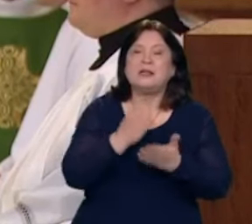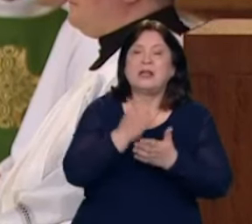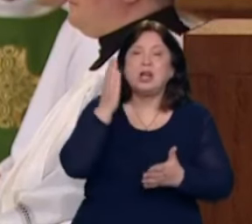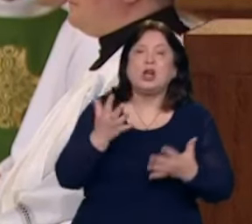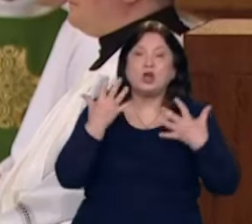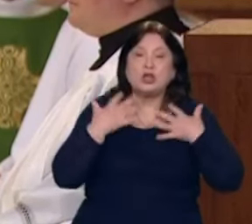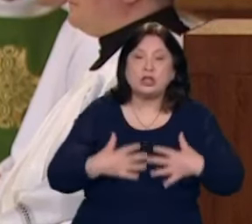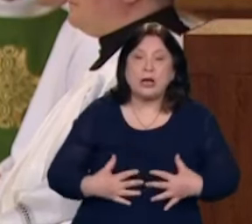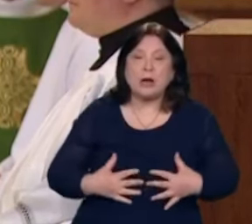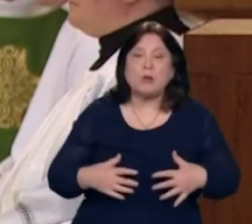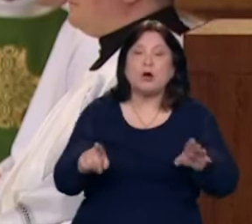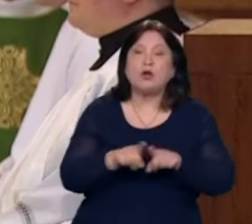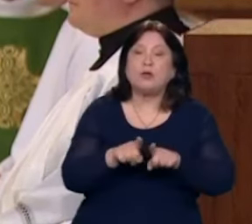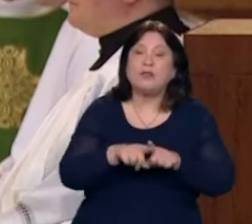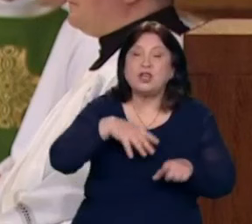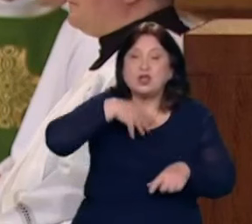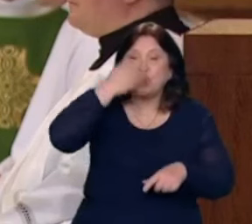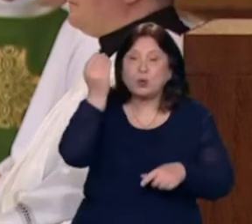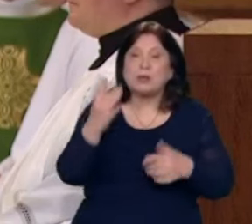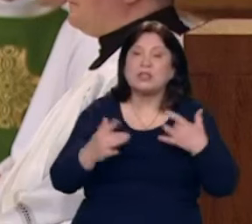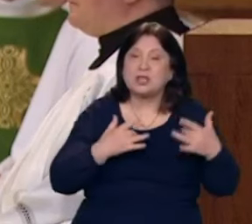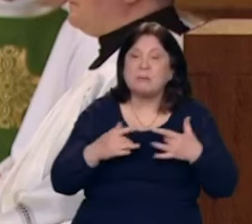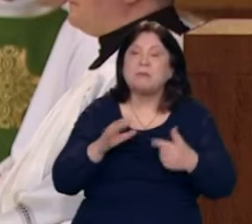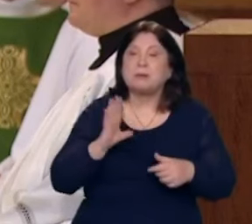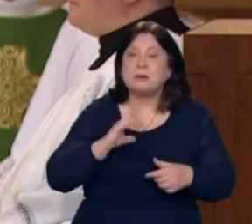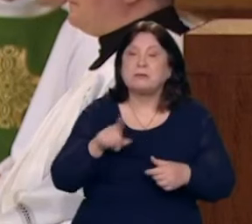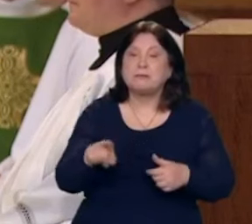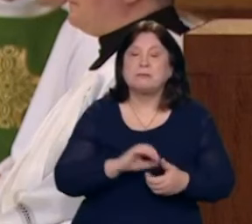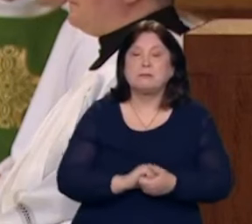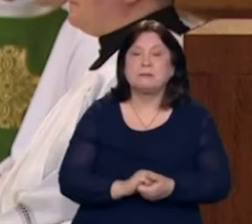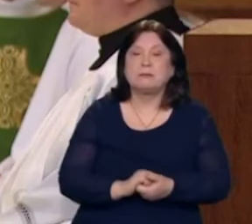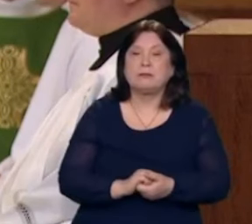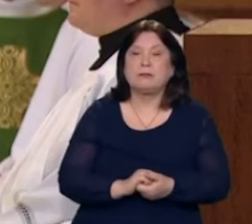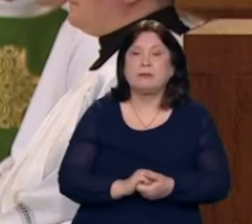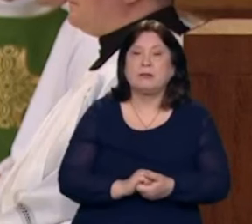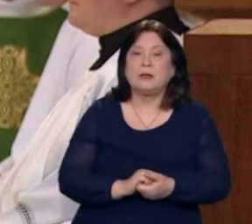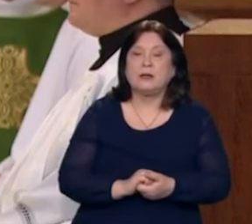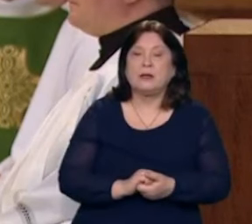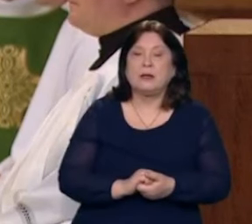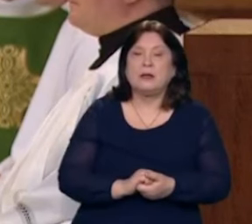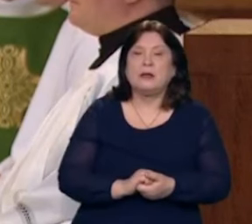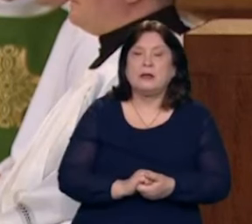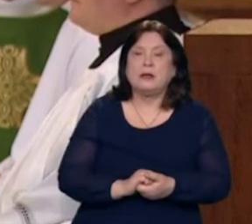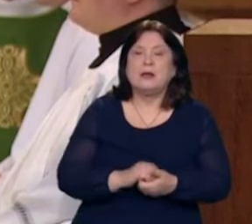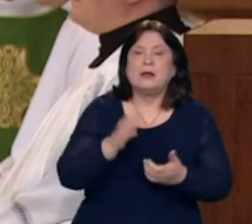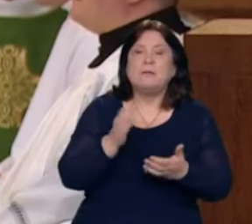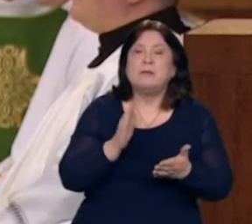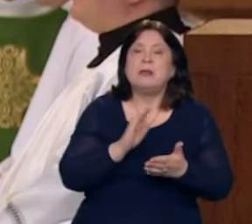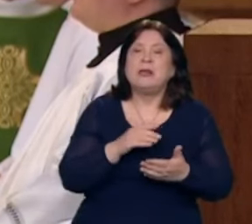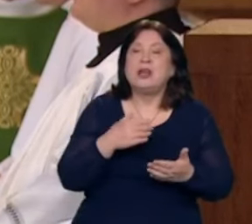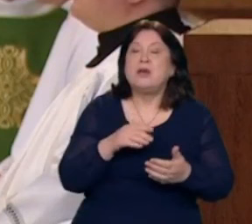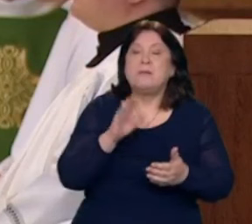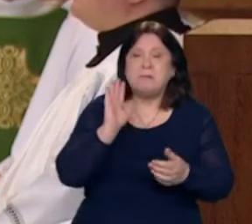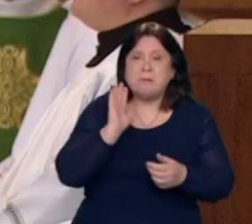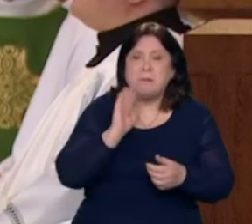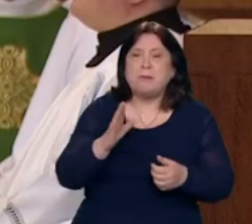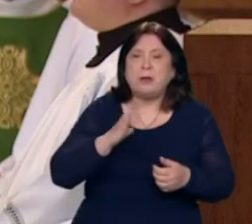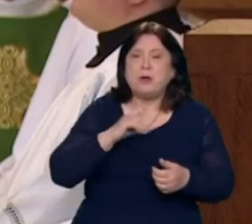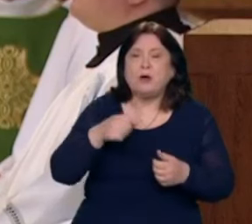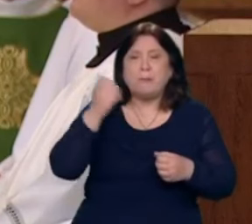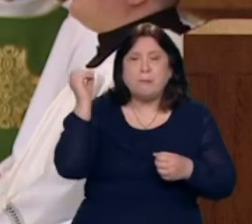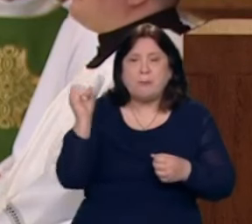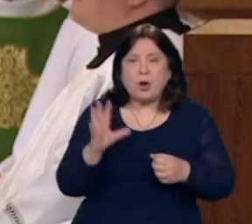ciało ale dotykało jego ducha mimo pogarszającego się z